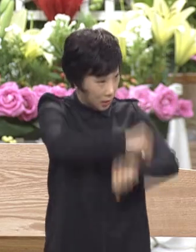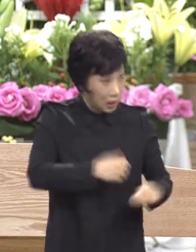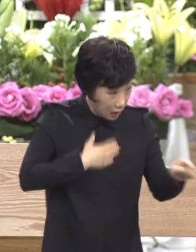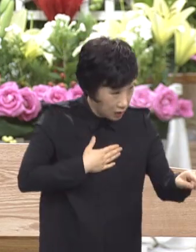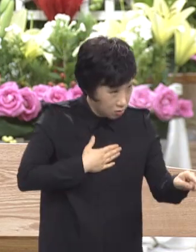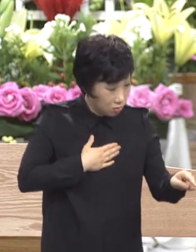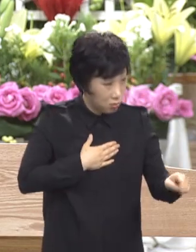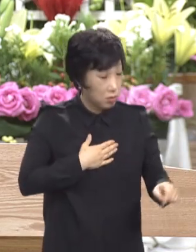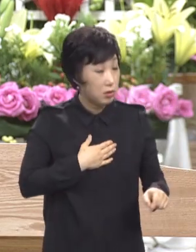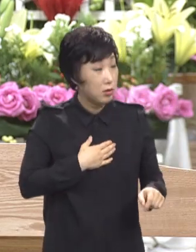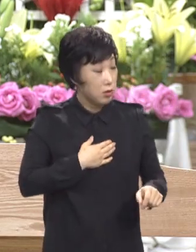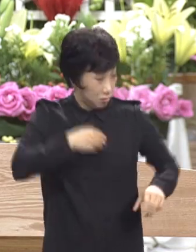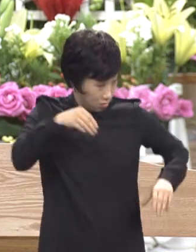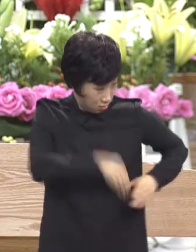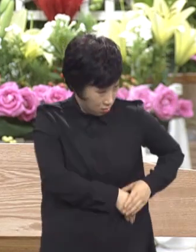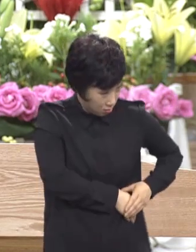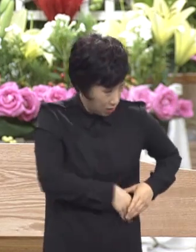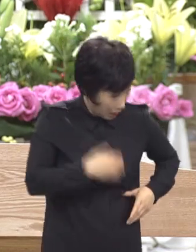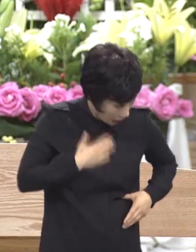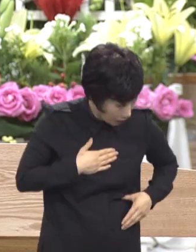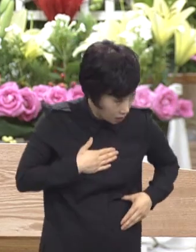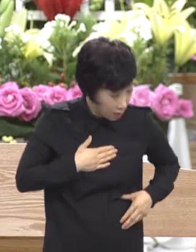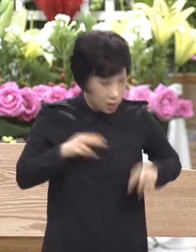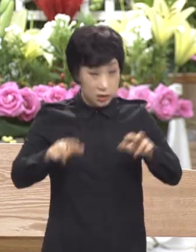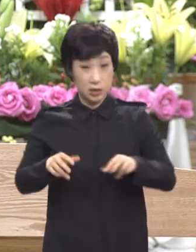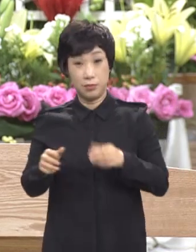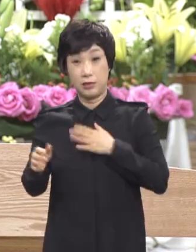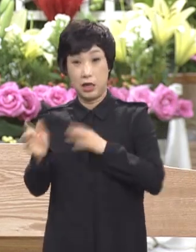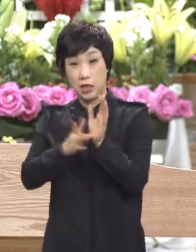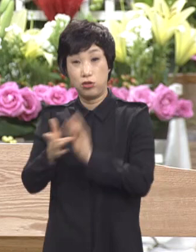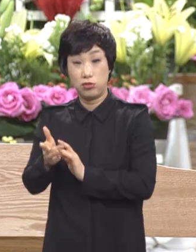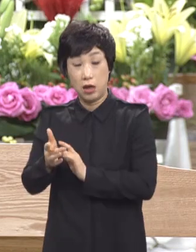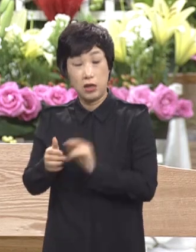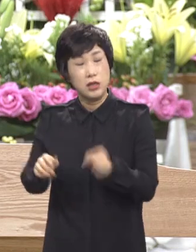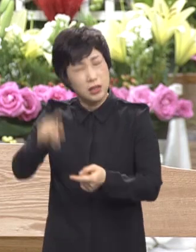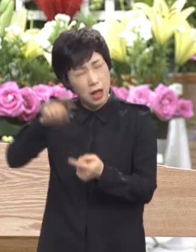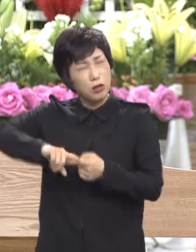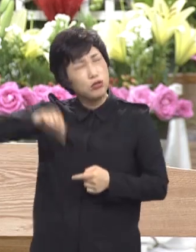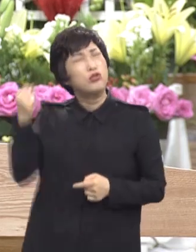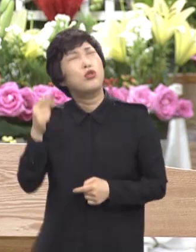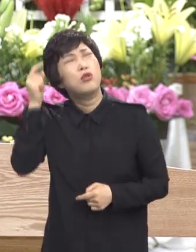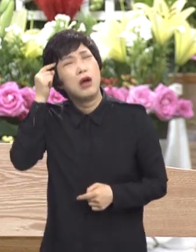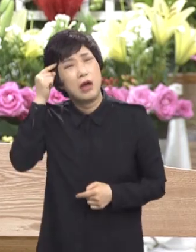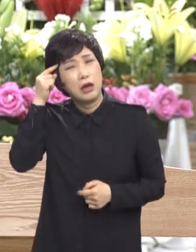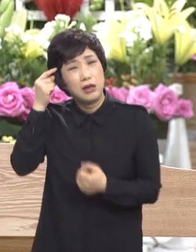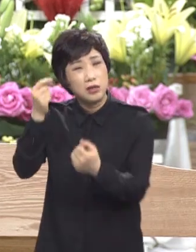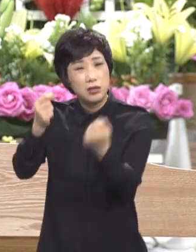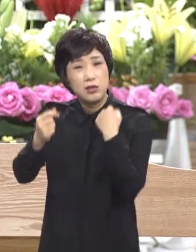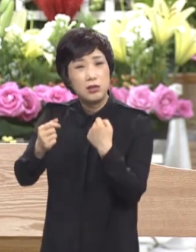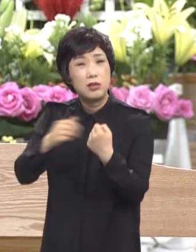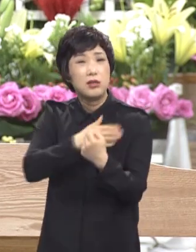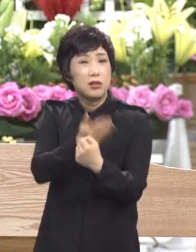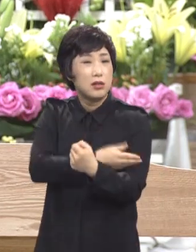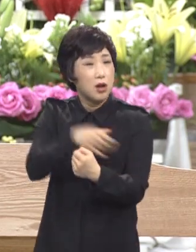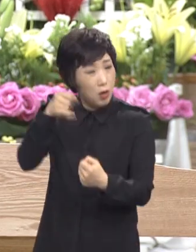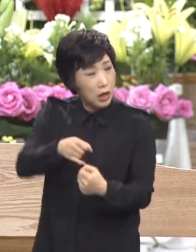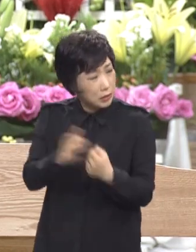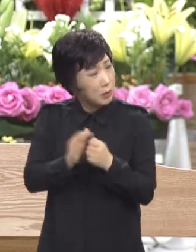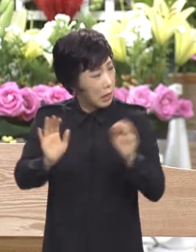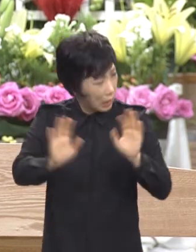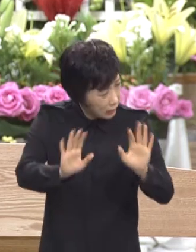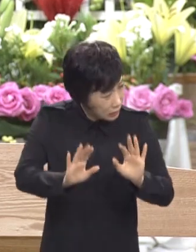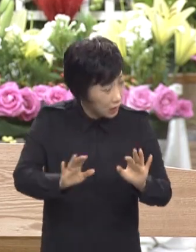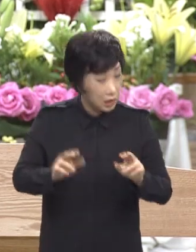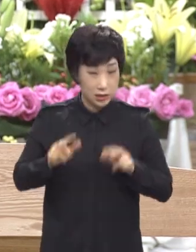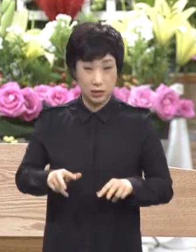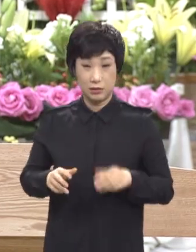칼집에 꼽아. 내가 지금 이렇게 하는 것은 능력 없어서 그러는 게 아니야.